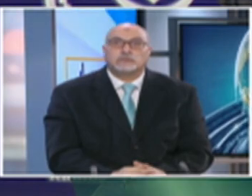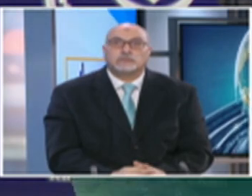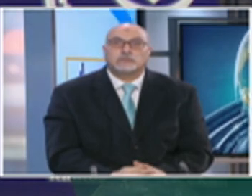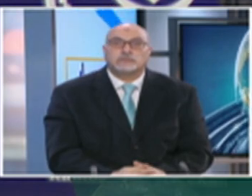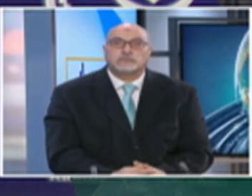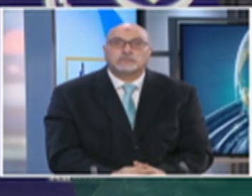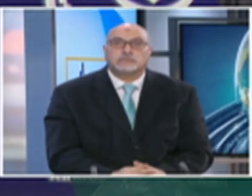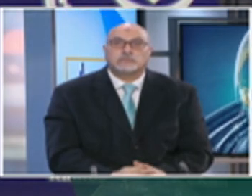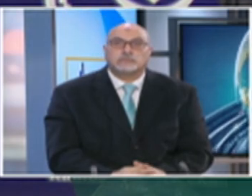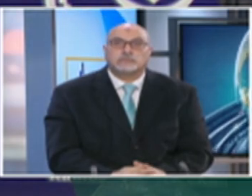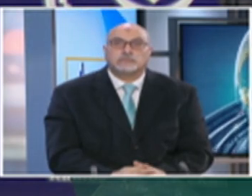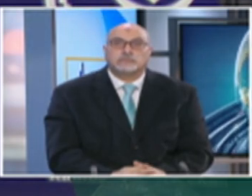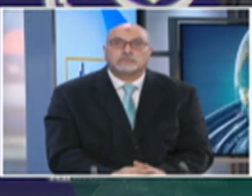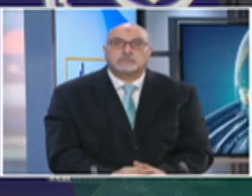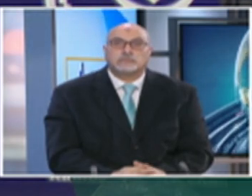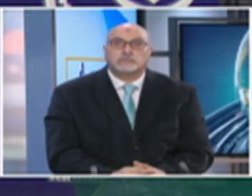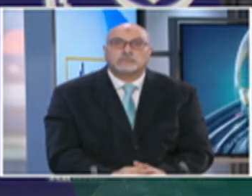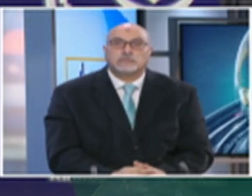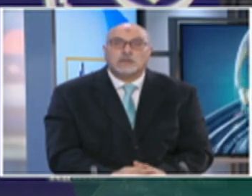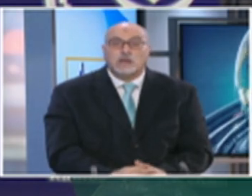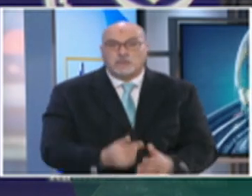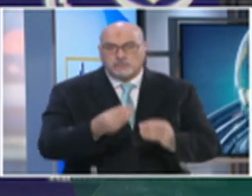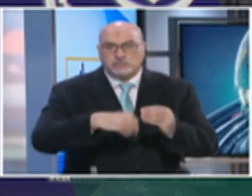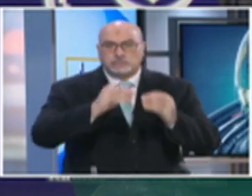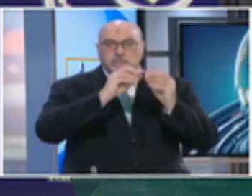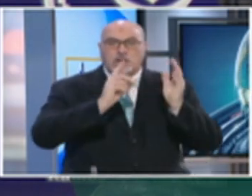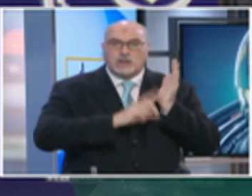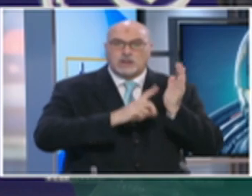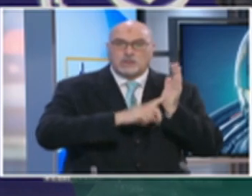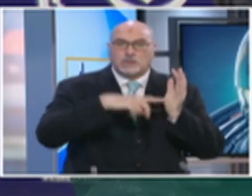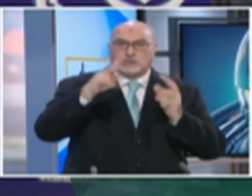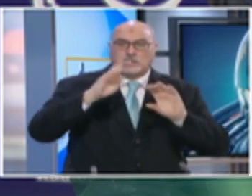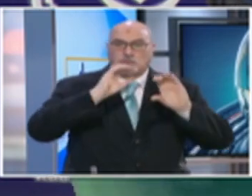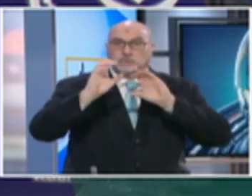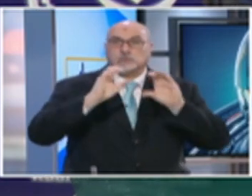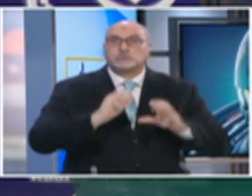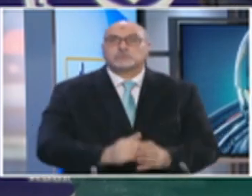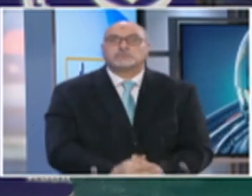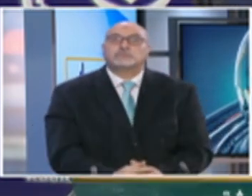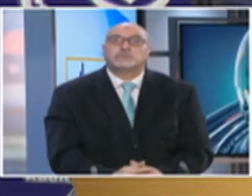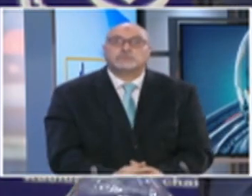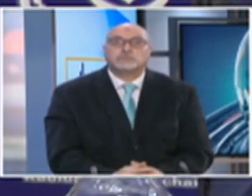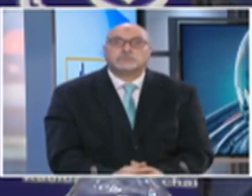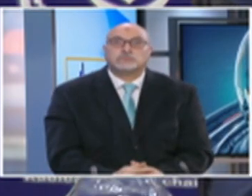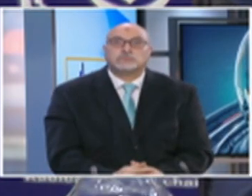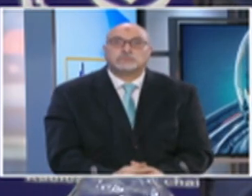هذو. وبزيادة على قانون العضوي للإعلام الخاص بالإعلام